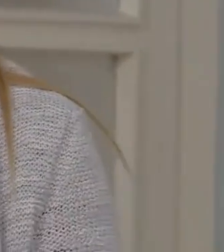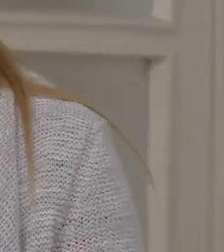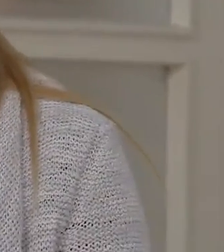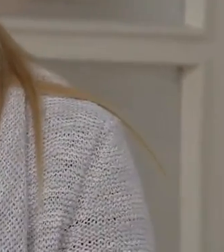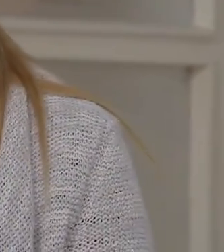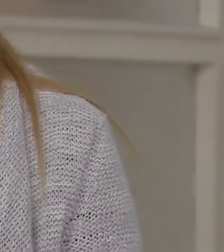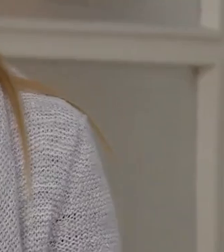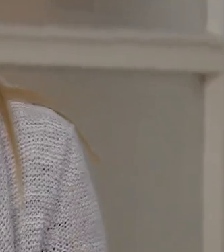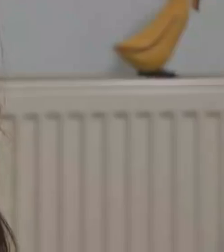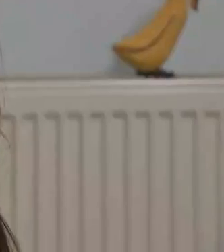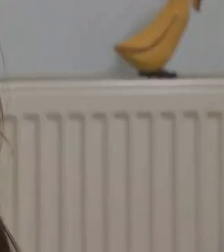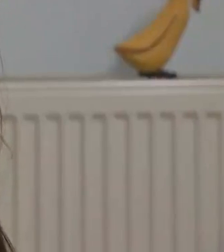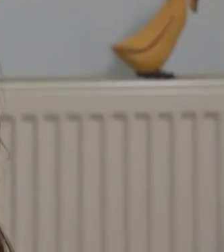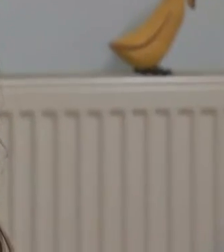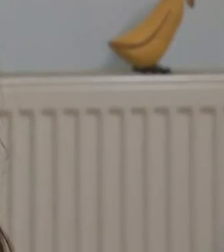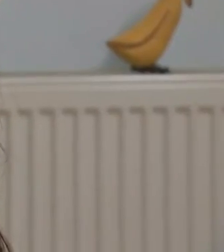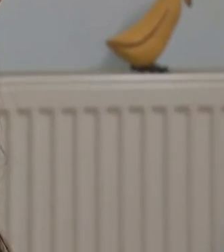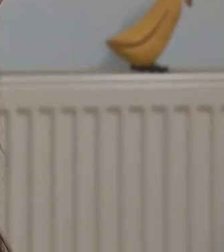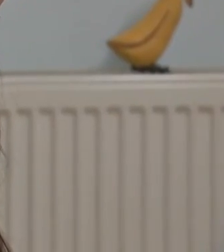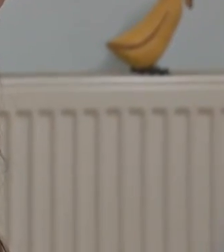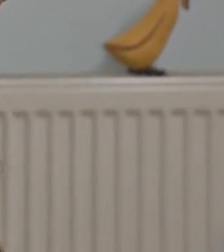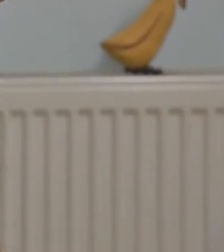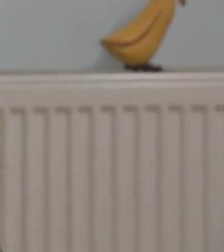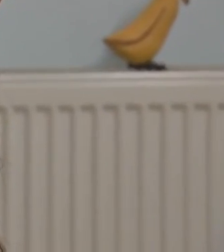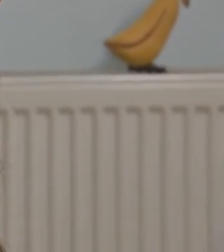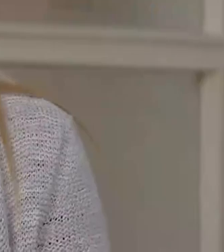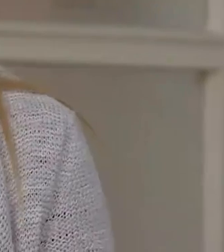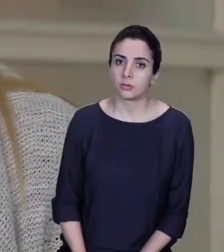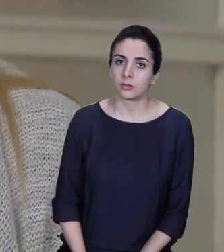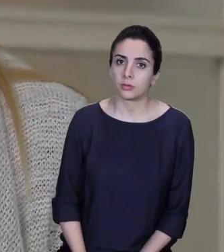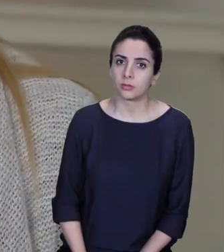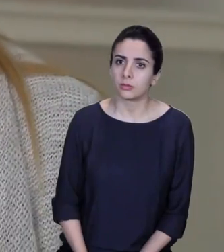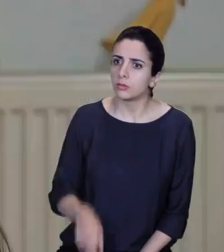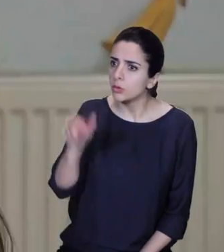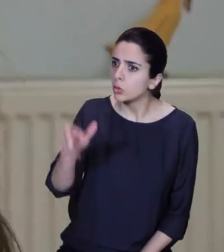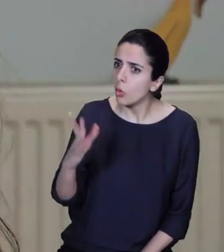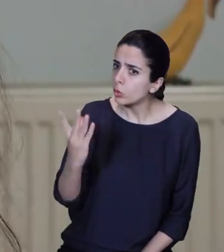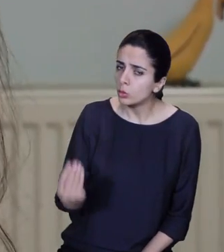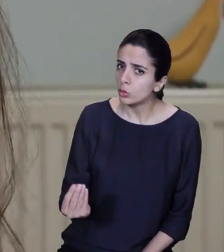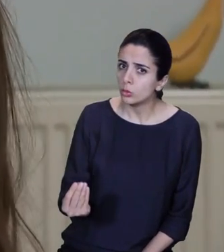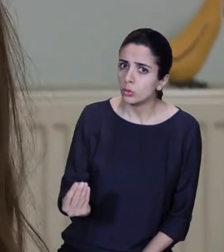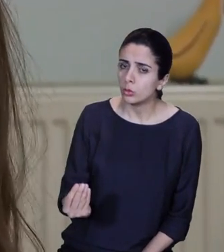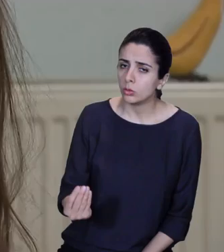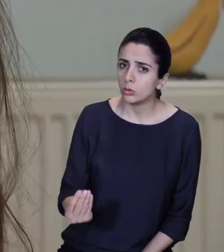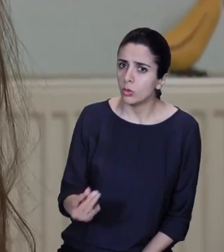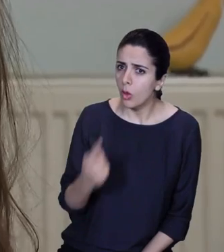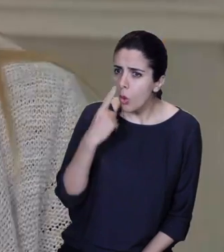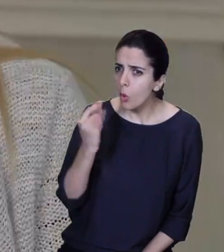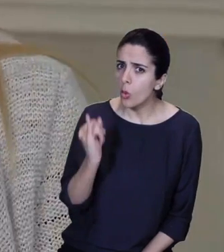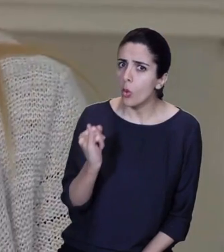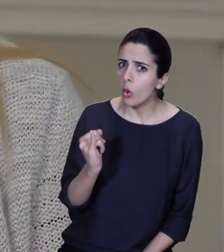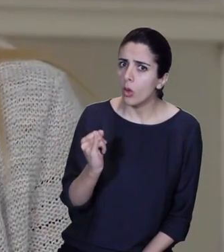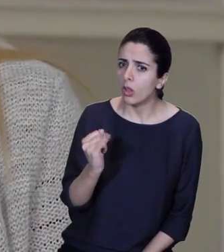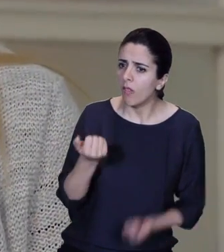Funda yeşil gözleriyle bakıyor. Yasemin ilgisiz kitaba döndü. Ay neyin var senin? Çok kötü